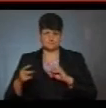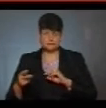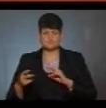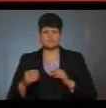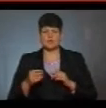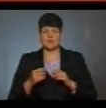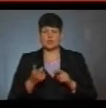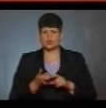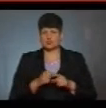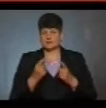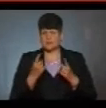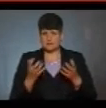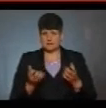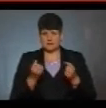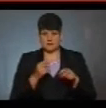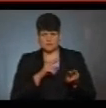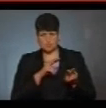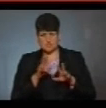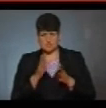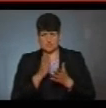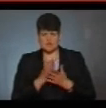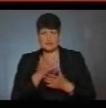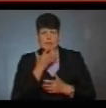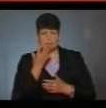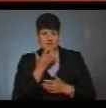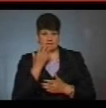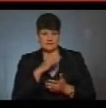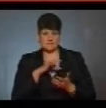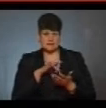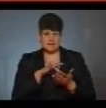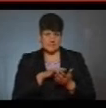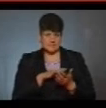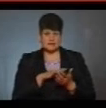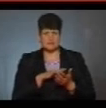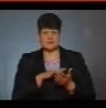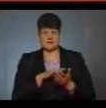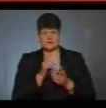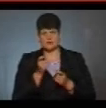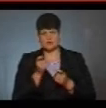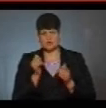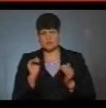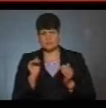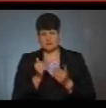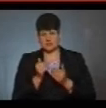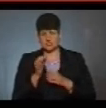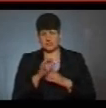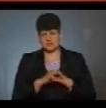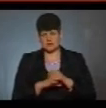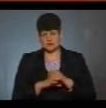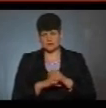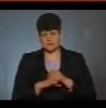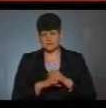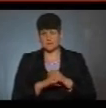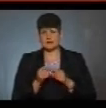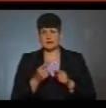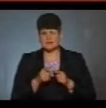висока підтримка спостерігається на півдні і в центрі, і фактично чуть-чуть менша вона на заході. Це в